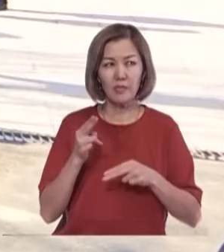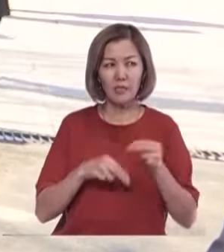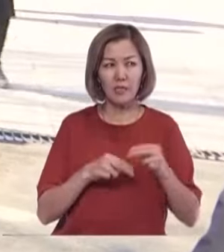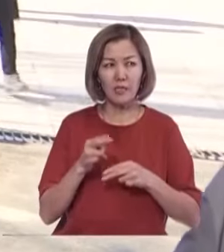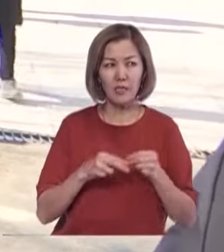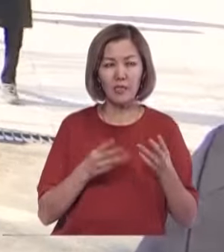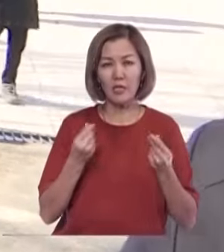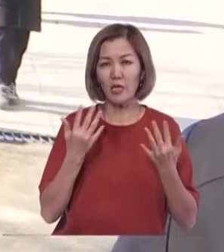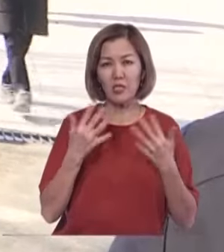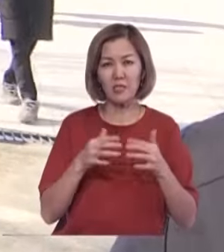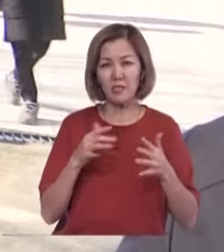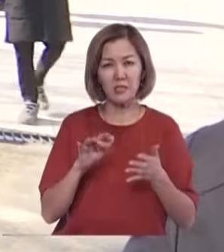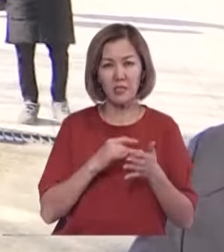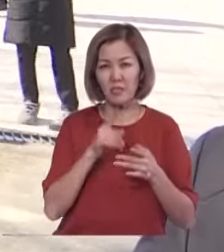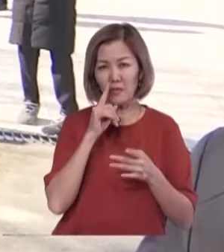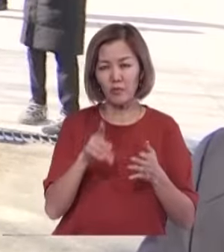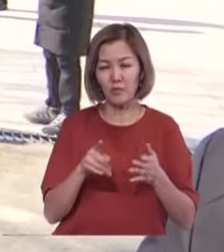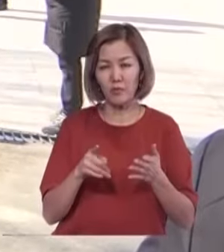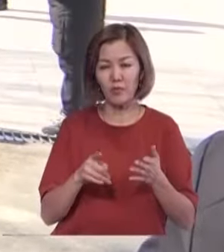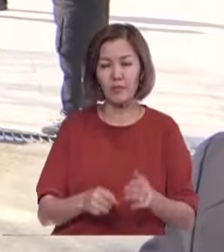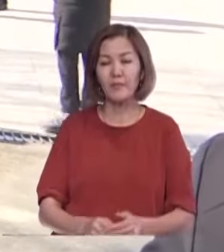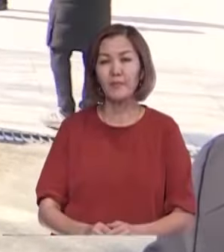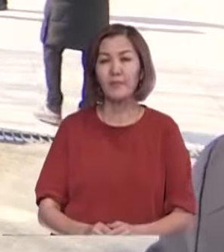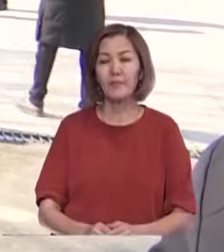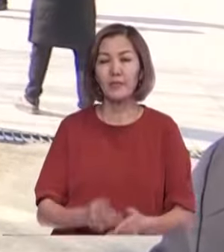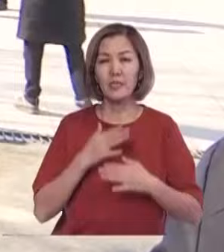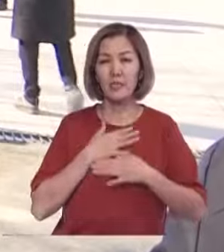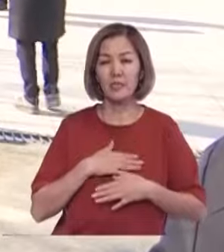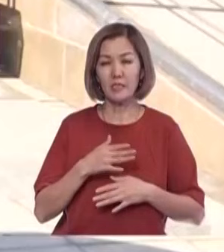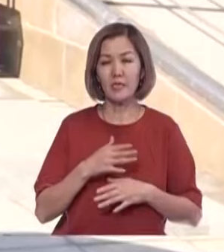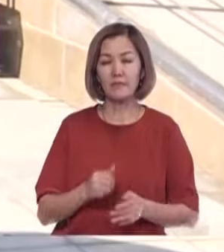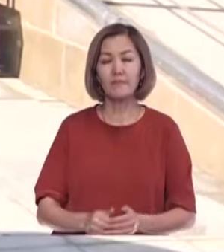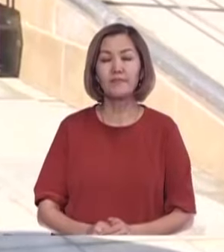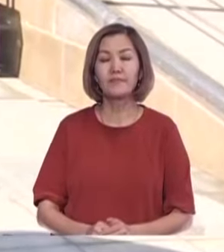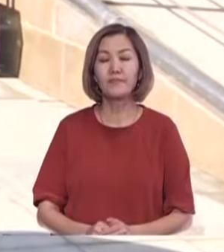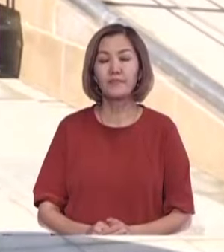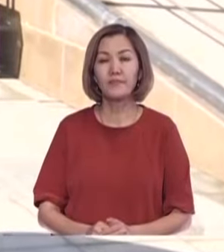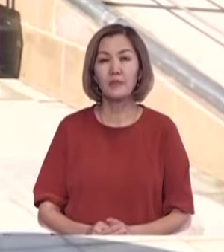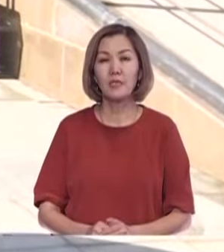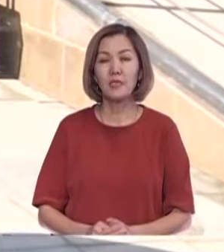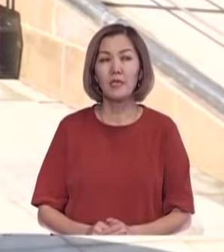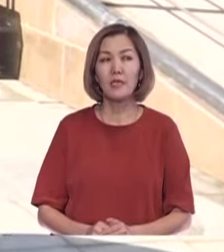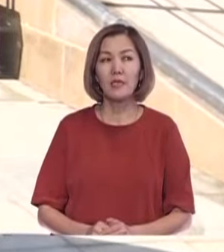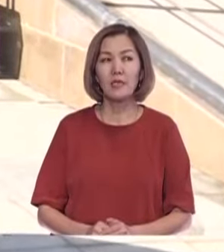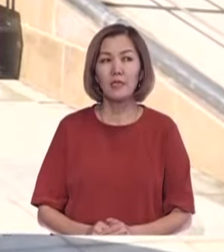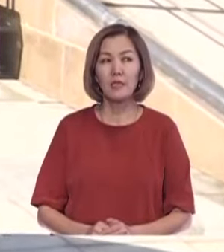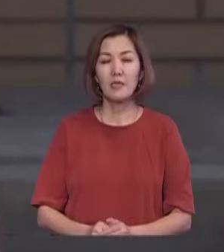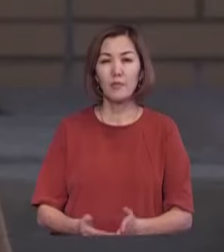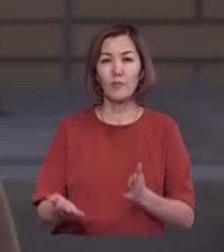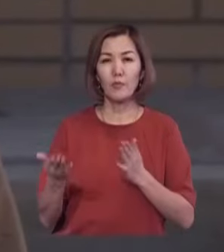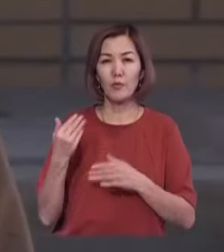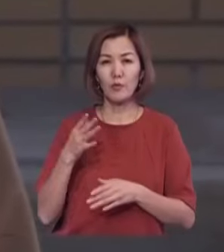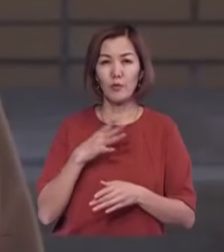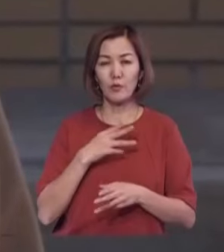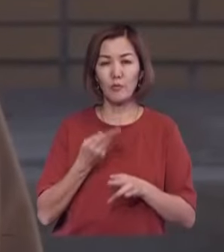қаражат саналмайды деп өзім ойлаймын. Сондықтан енді бәрі риза болсын деп отырмыз енді. Тақыр жерге шөп шықпас. Бұрын бұл